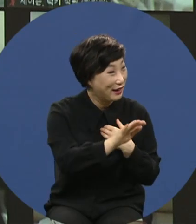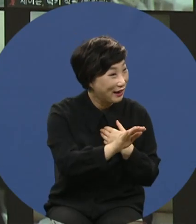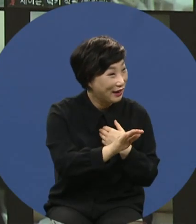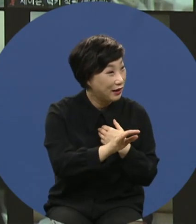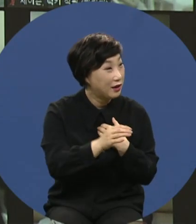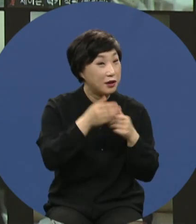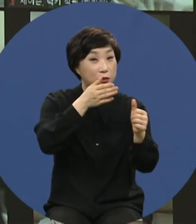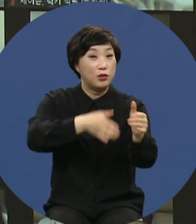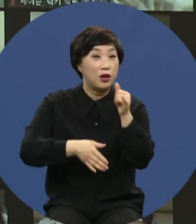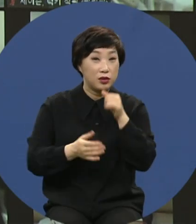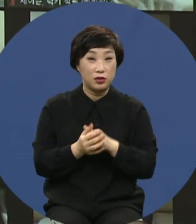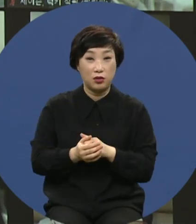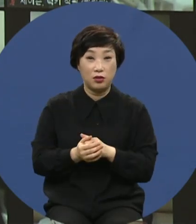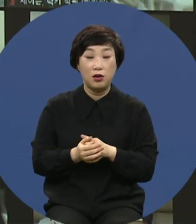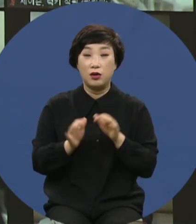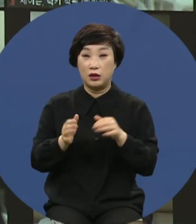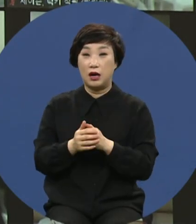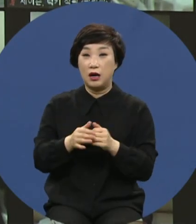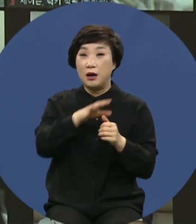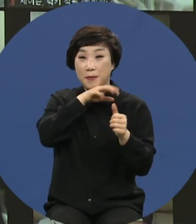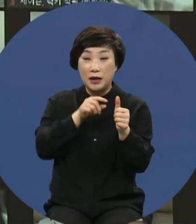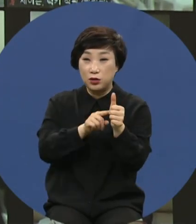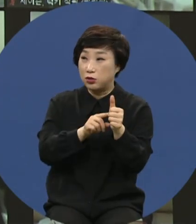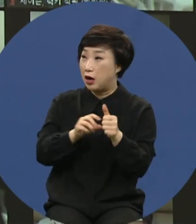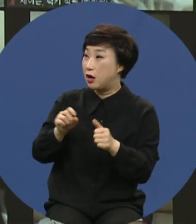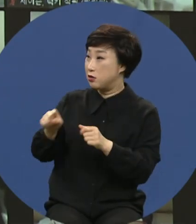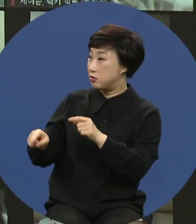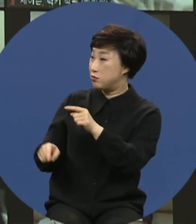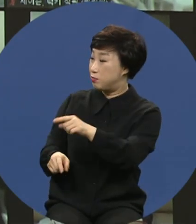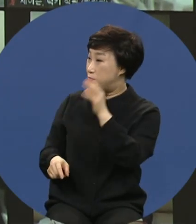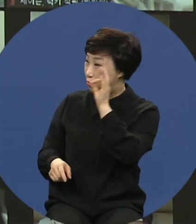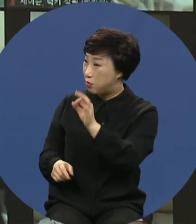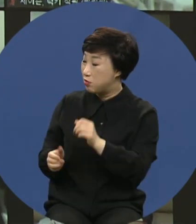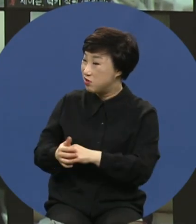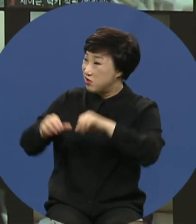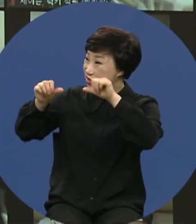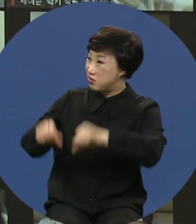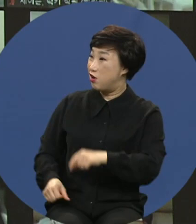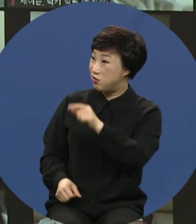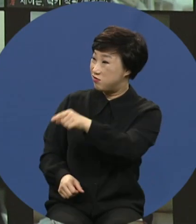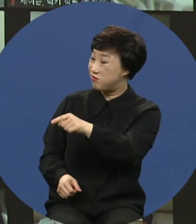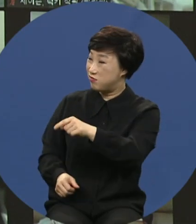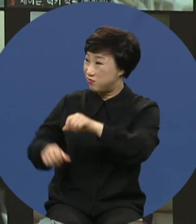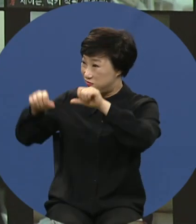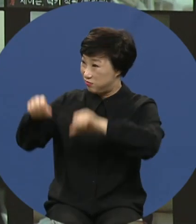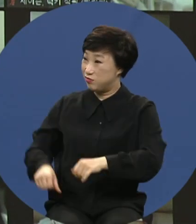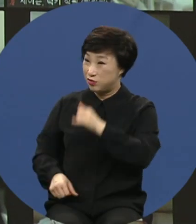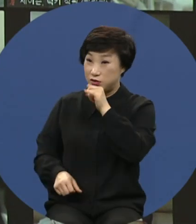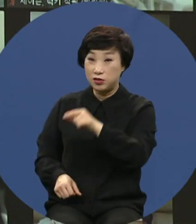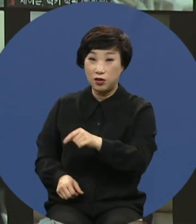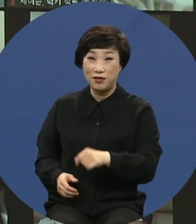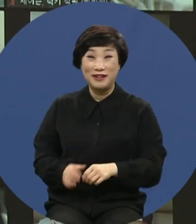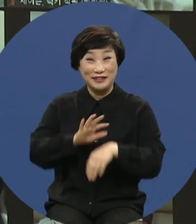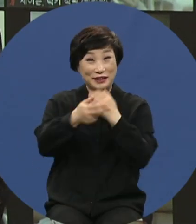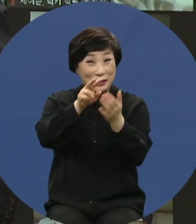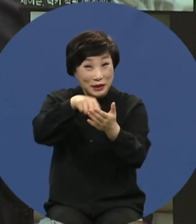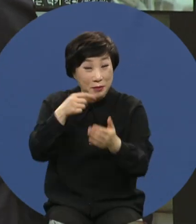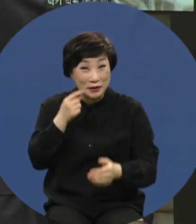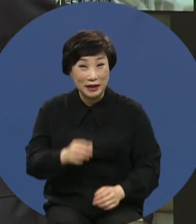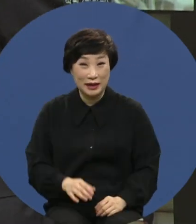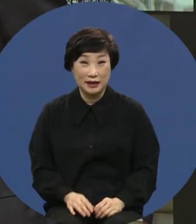하고 말하니까 베드로가 그를 저주합니다. 아주 무섭게 저주합니다. 한번